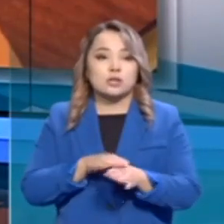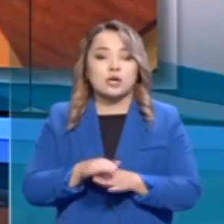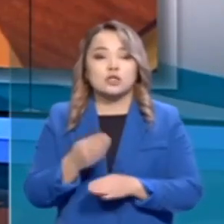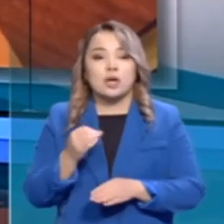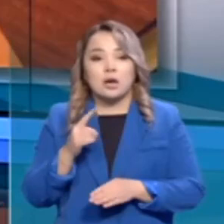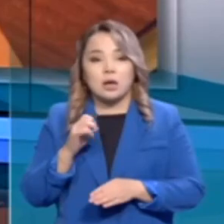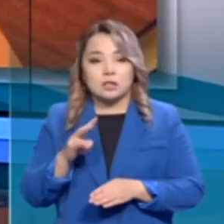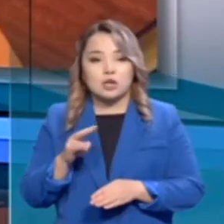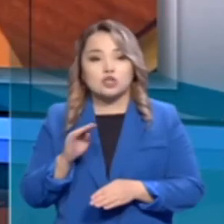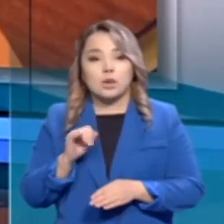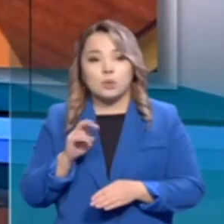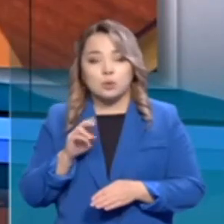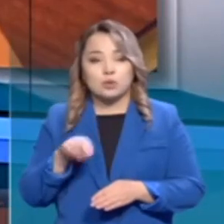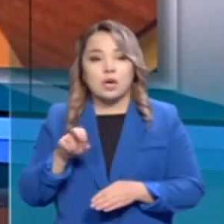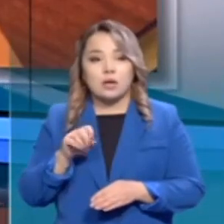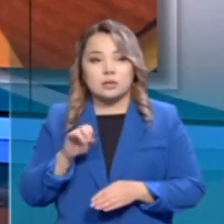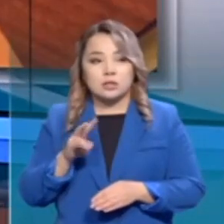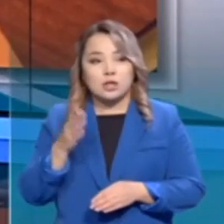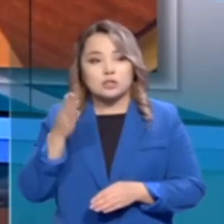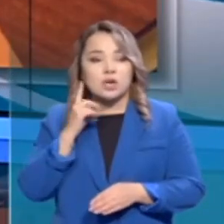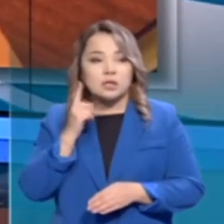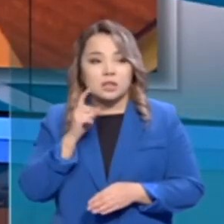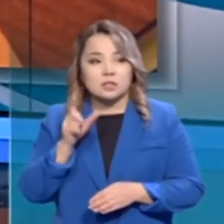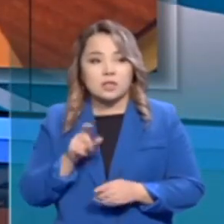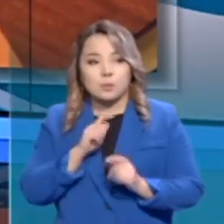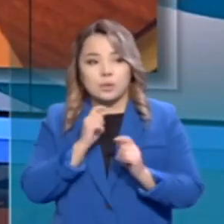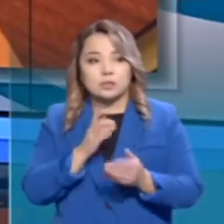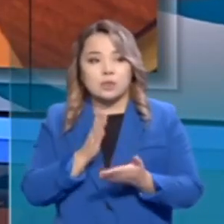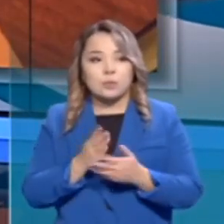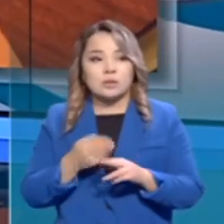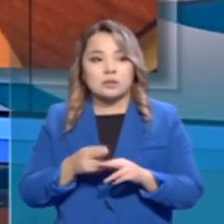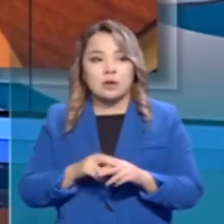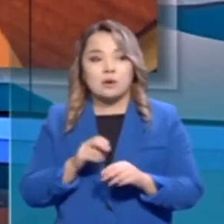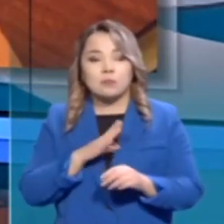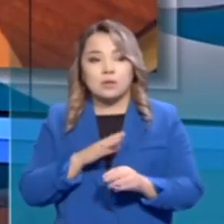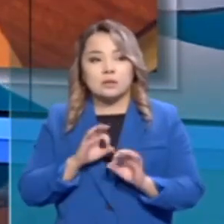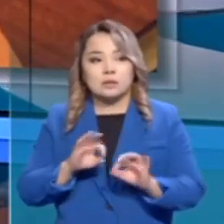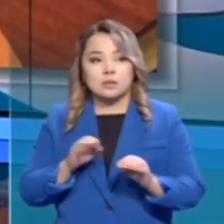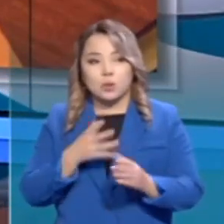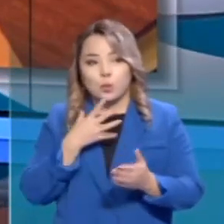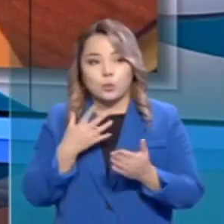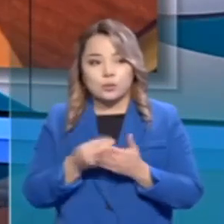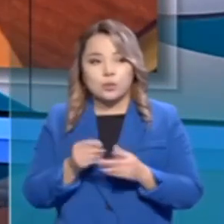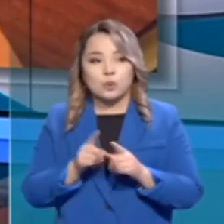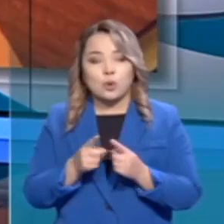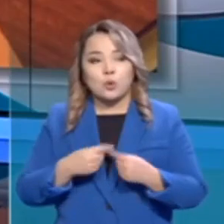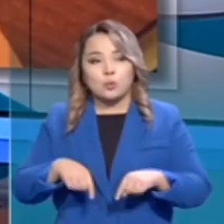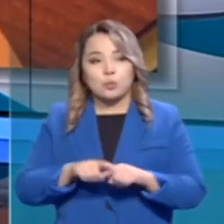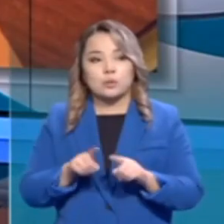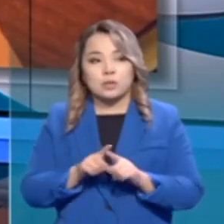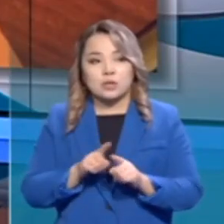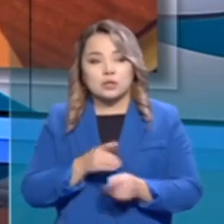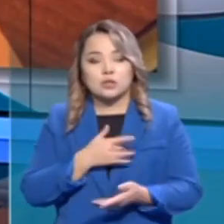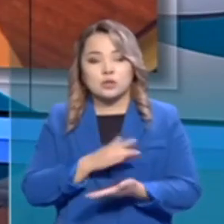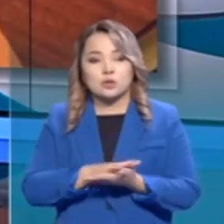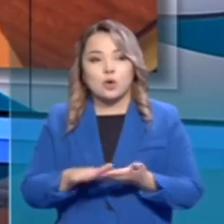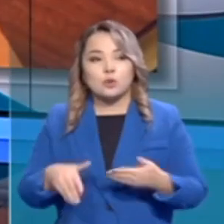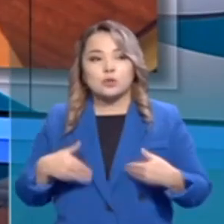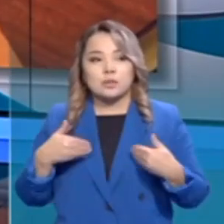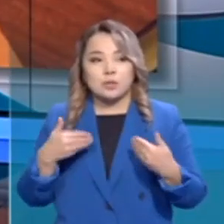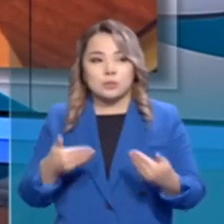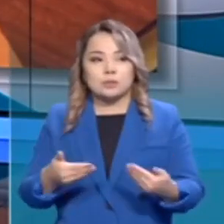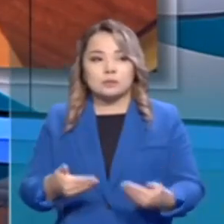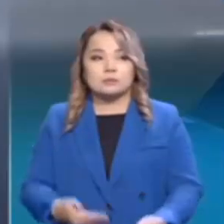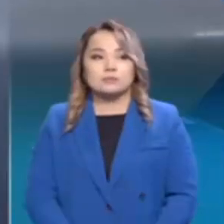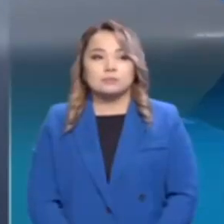Шерхан Жамбылұлы Дарын жастар сыйлығының иегері атанды. Әріптесімді өзімнің және ұжымның атынан шын жүректен құттықтаймын.